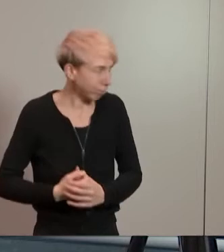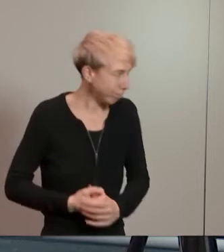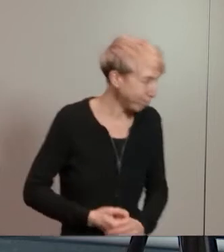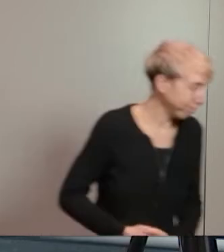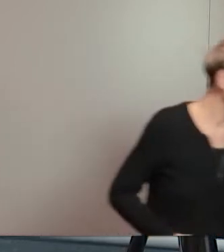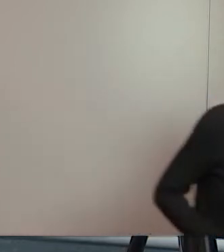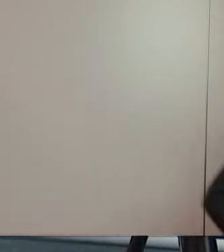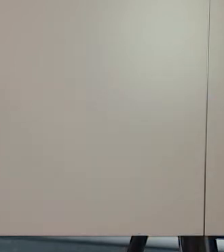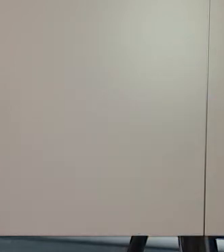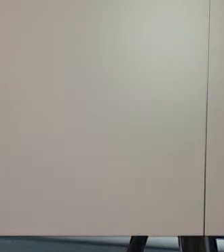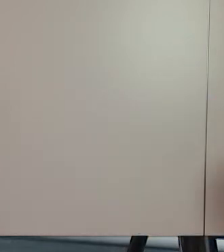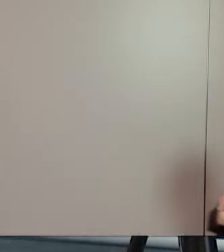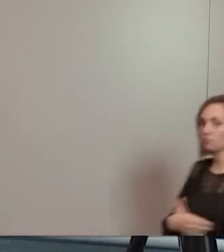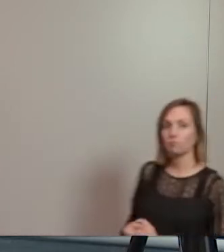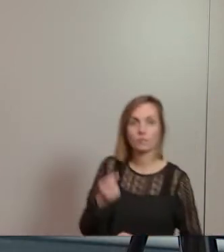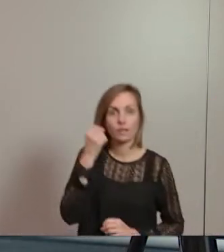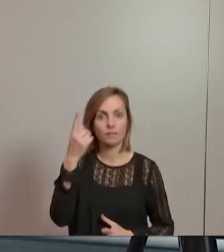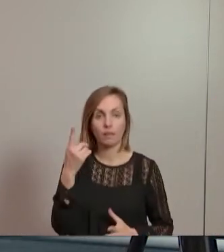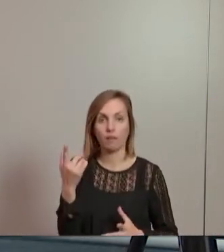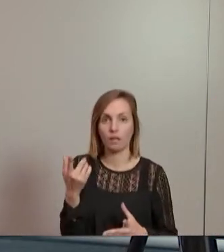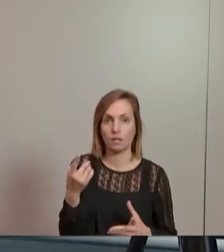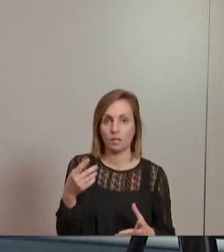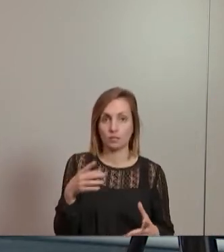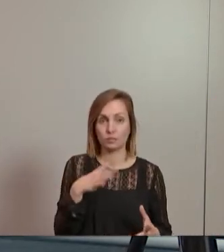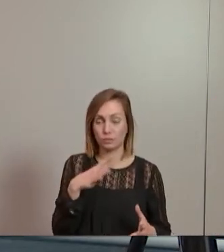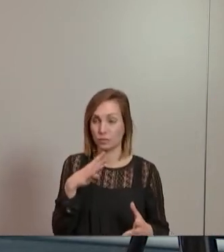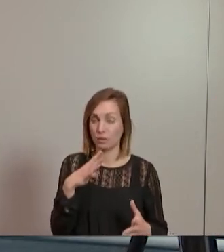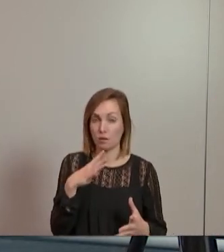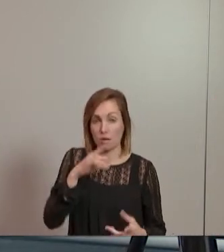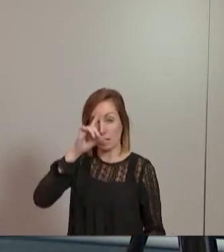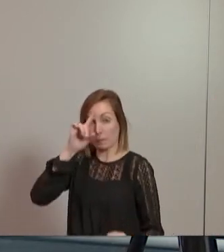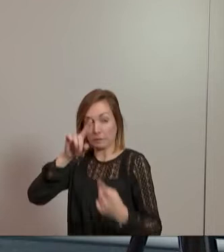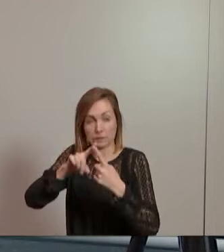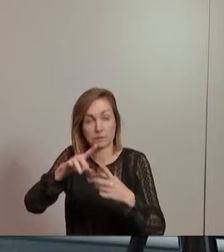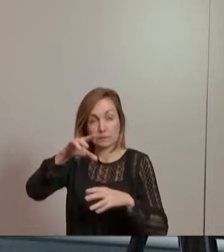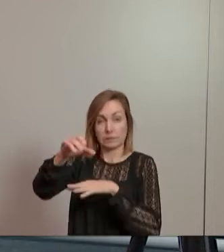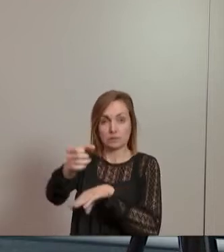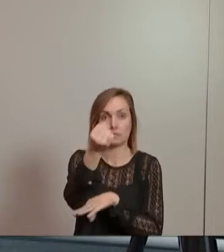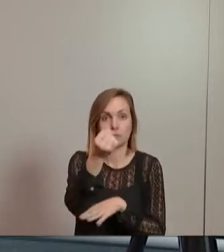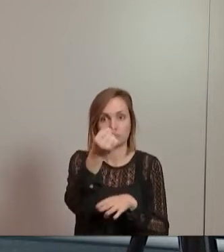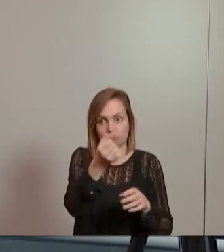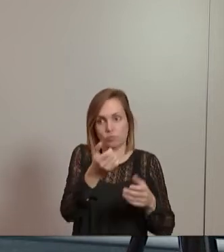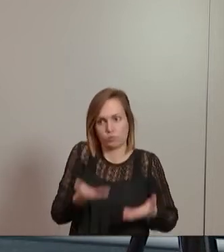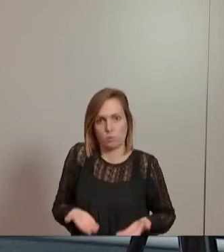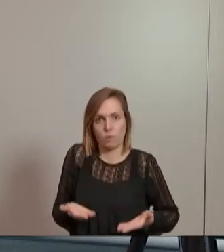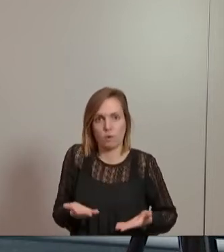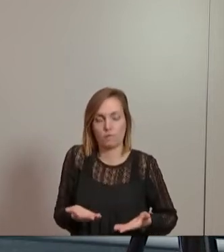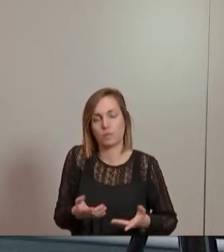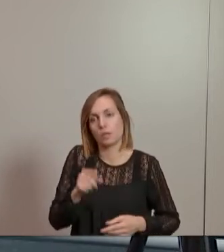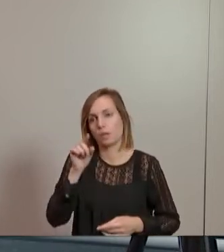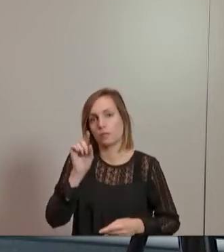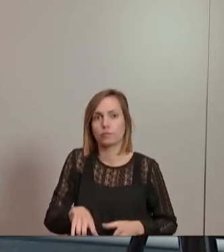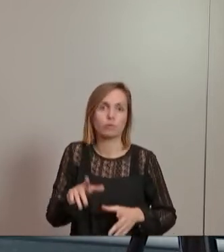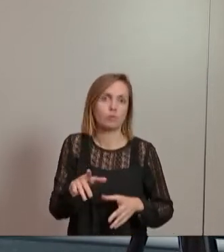que, avec tous les défis qui nous attendent, enfin, dans lesquels on est, faut qu'on en finisse